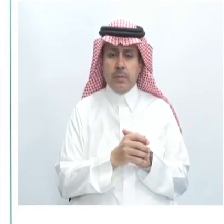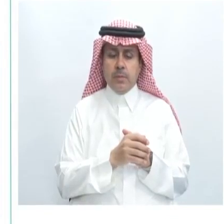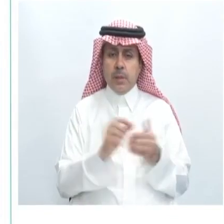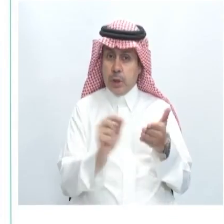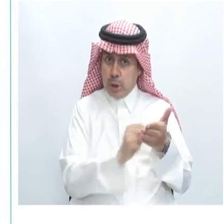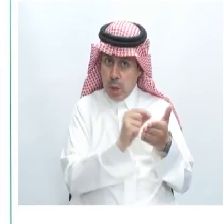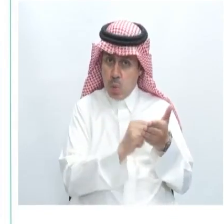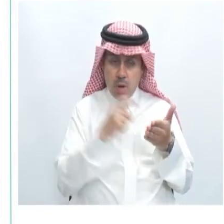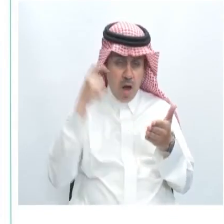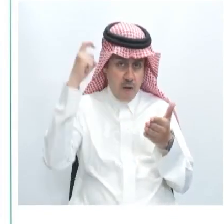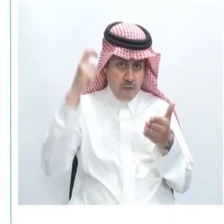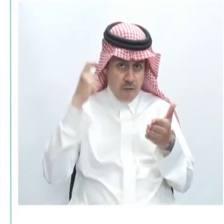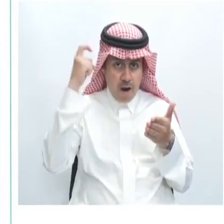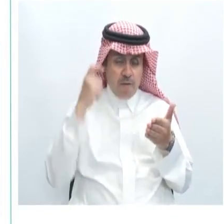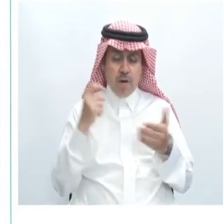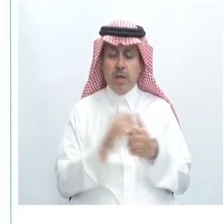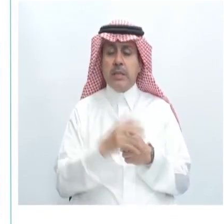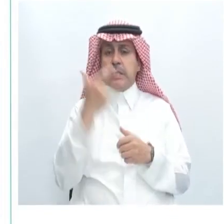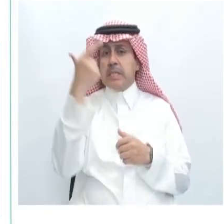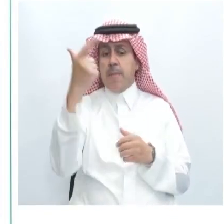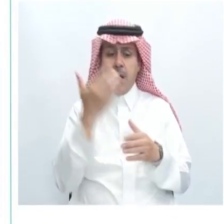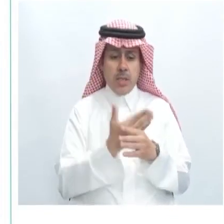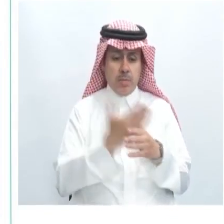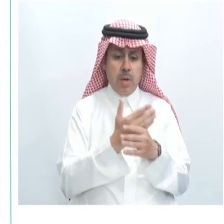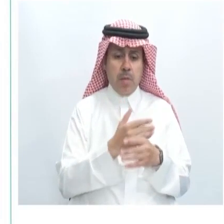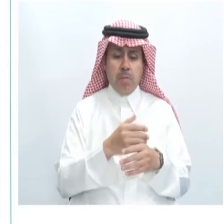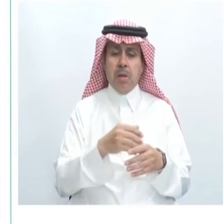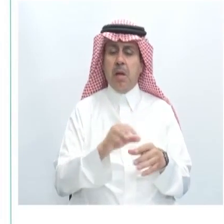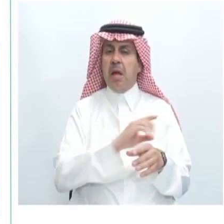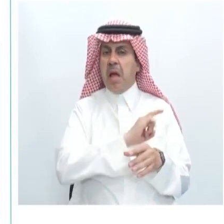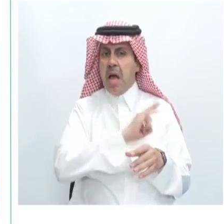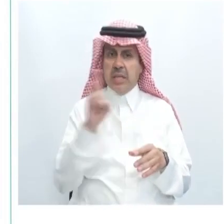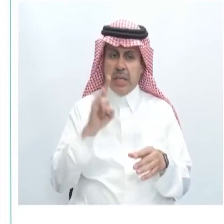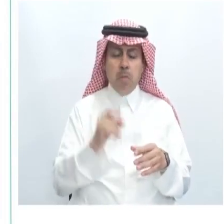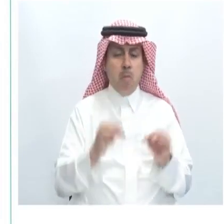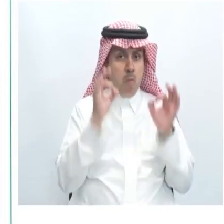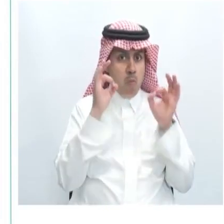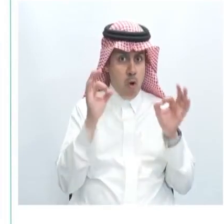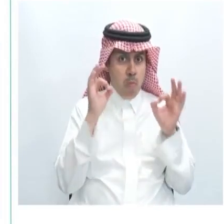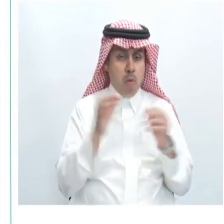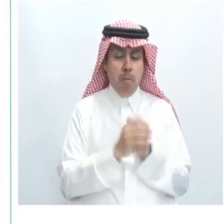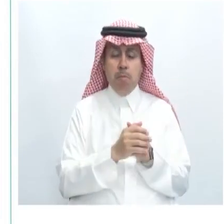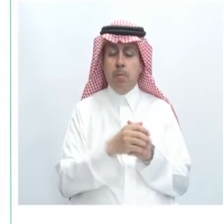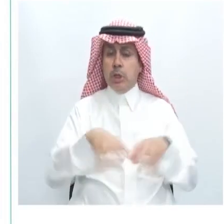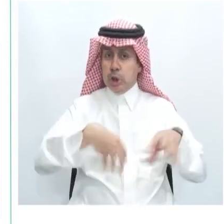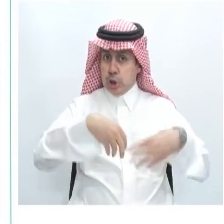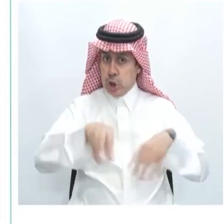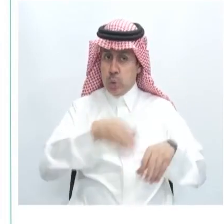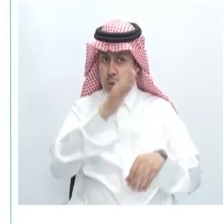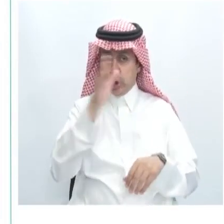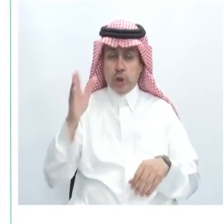دون افكارك عن سبع اسباب عدم اهميه التسويق للشركات قبل مئه عام